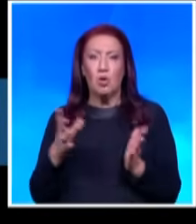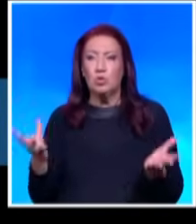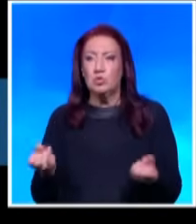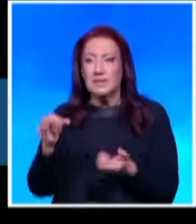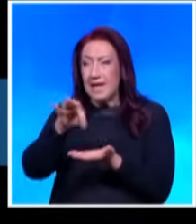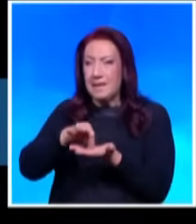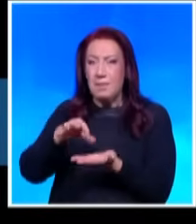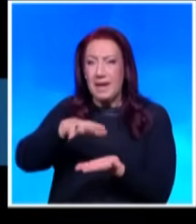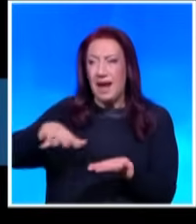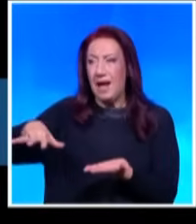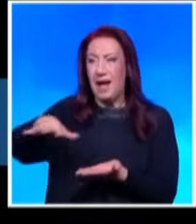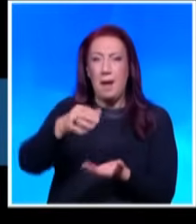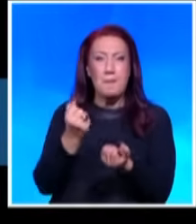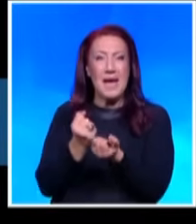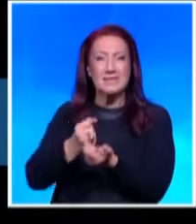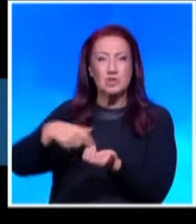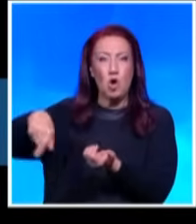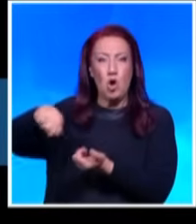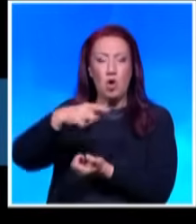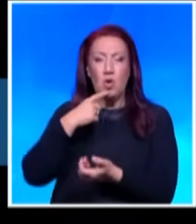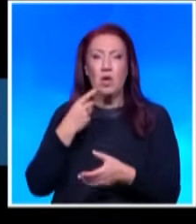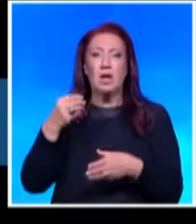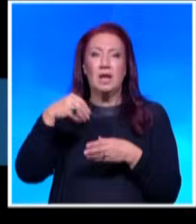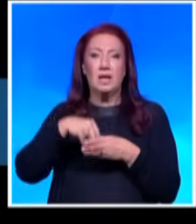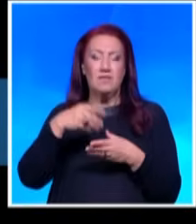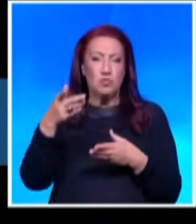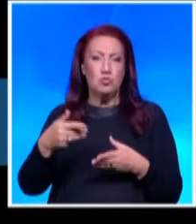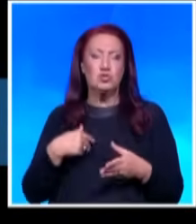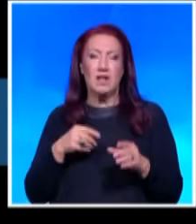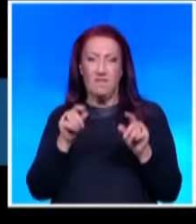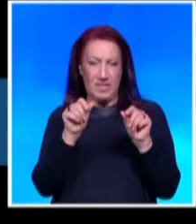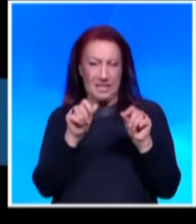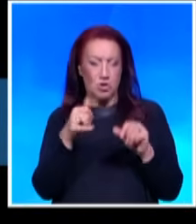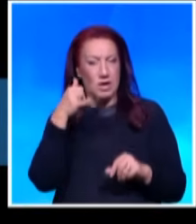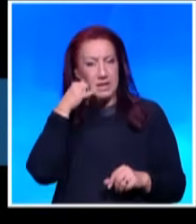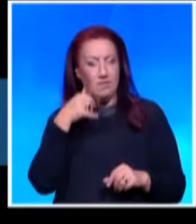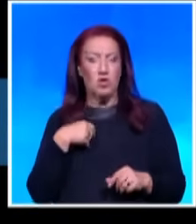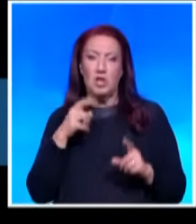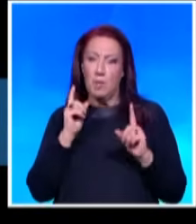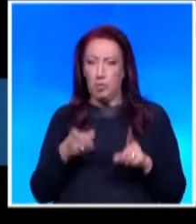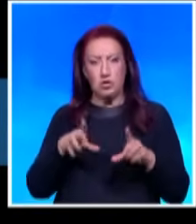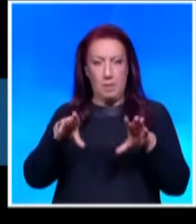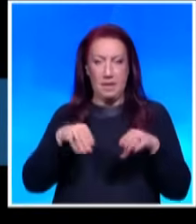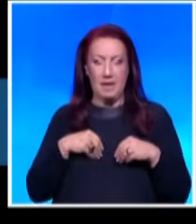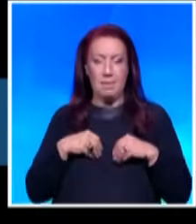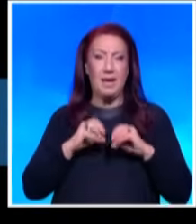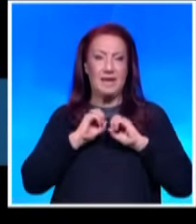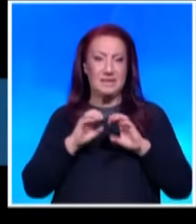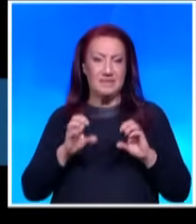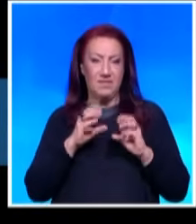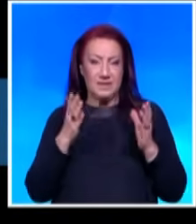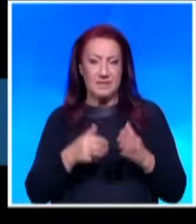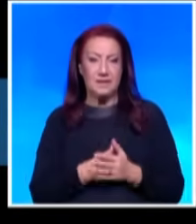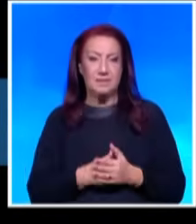определена област на страната и е включил в настройките на телефона си възможността да приема тези известия. GR